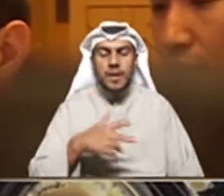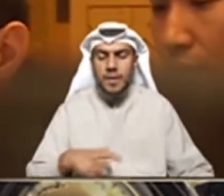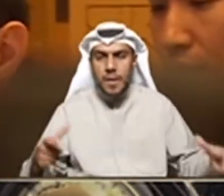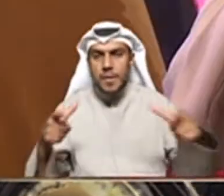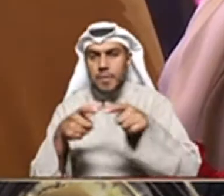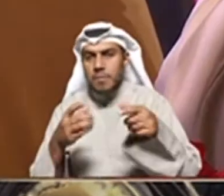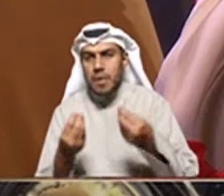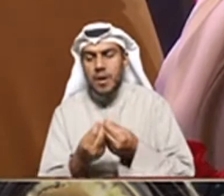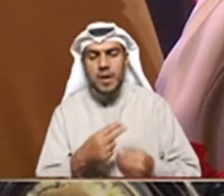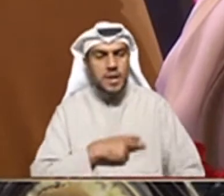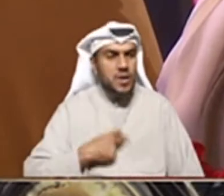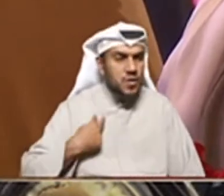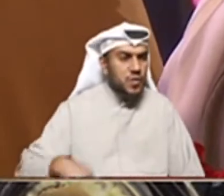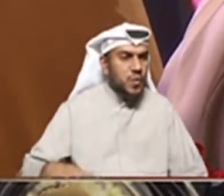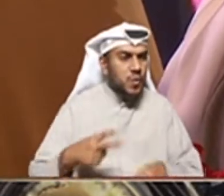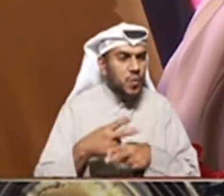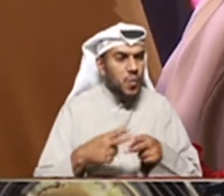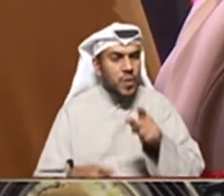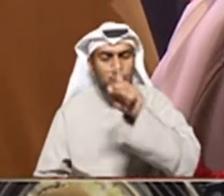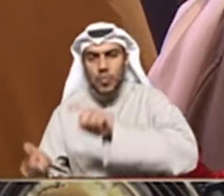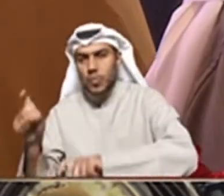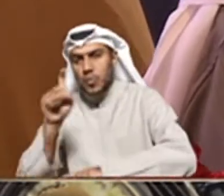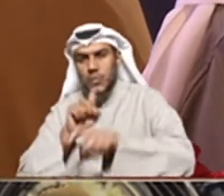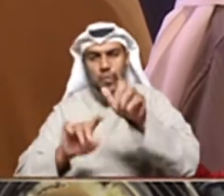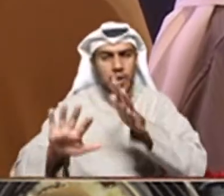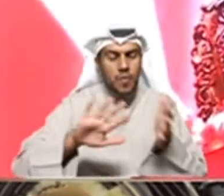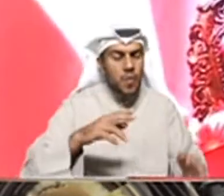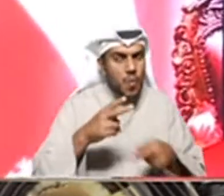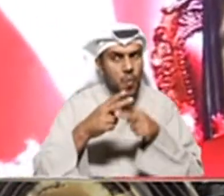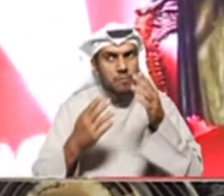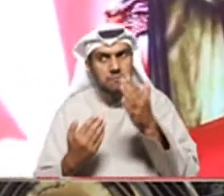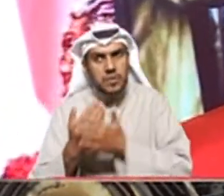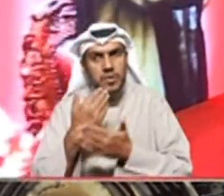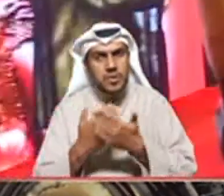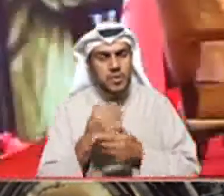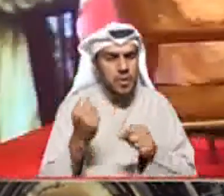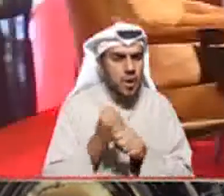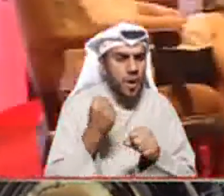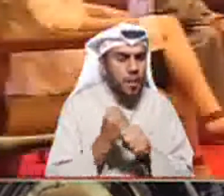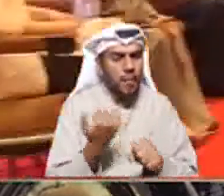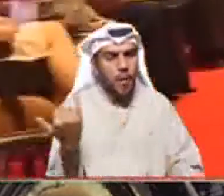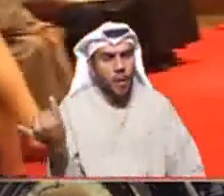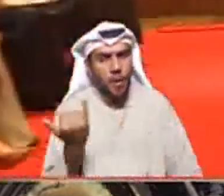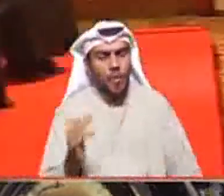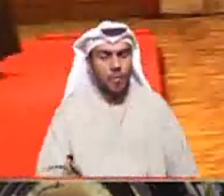الصينية وأوجه الترابط بين رؤية كويت جديدة ومبادرة الحزام والطريق الصينية.